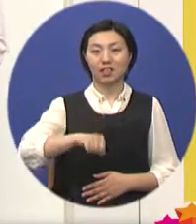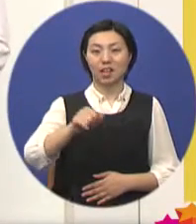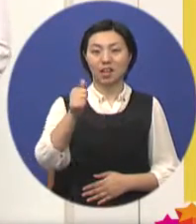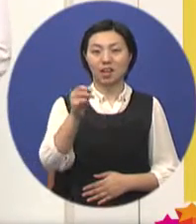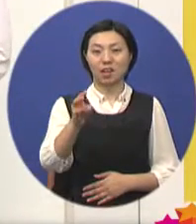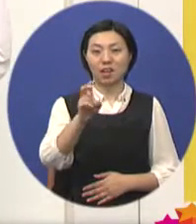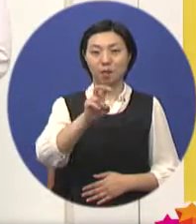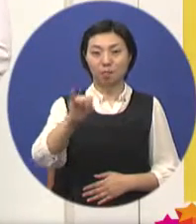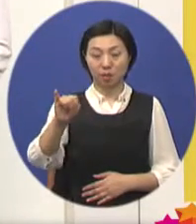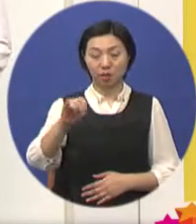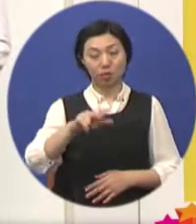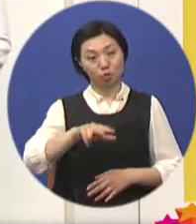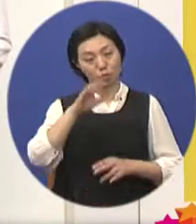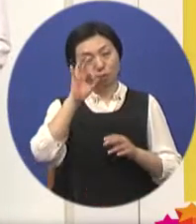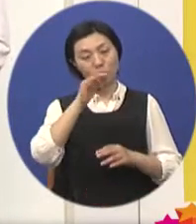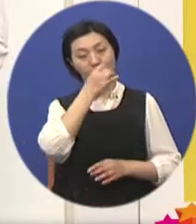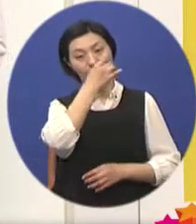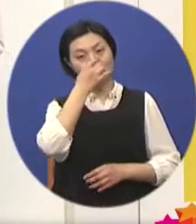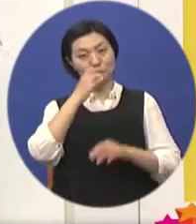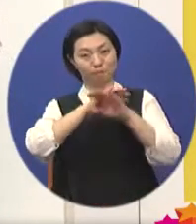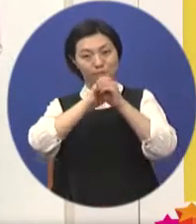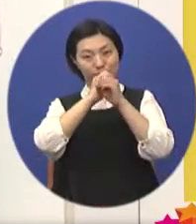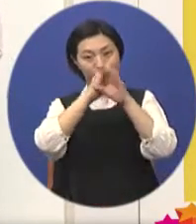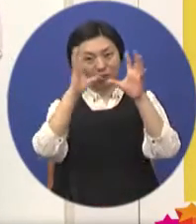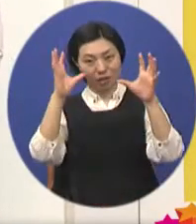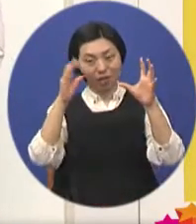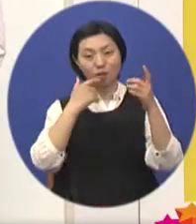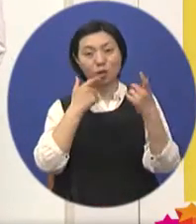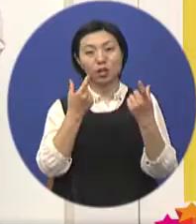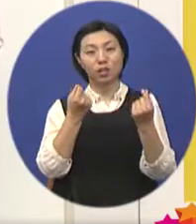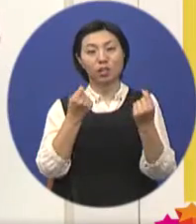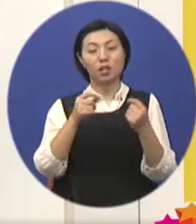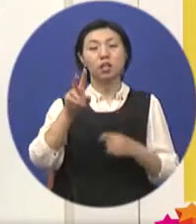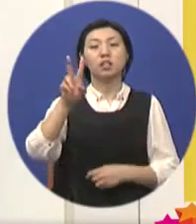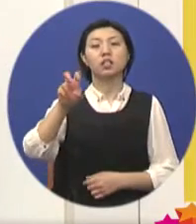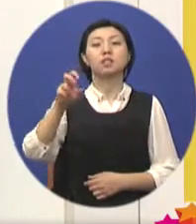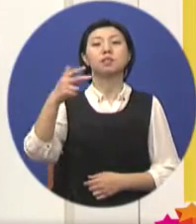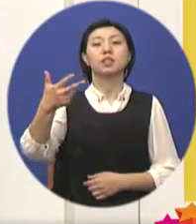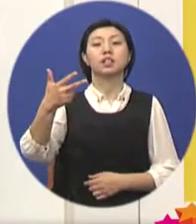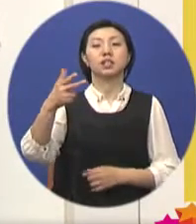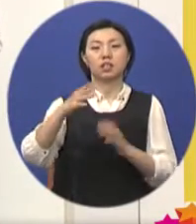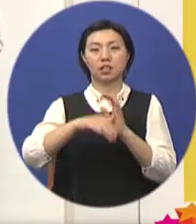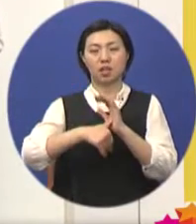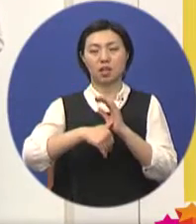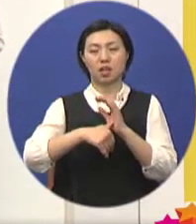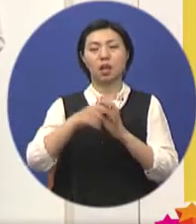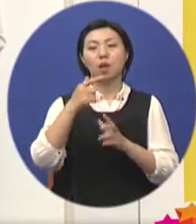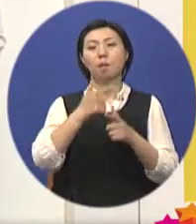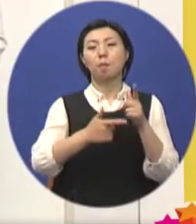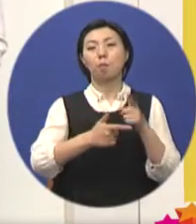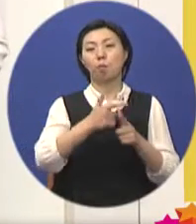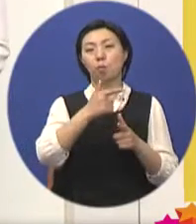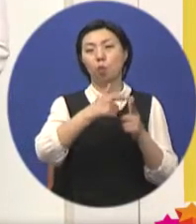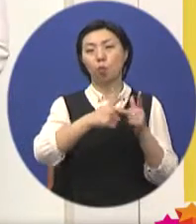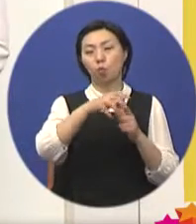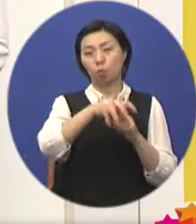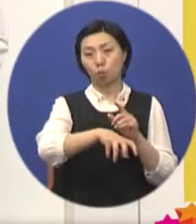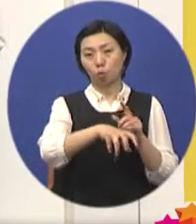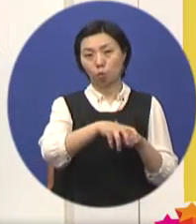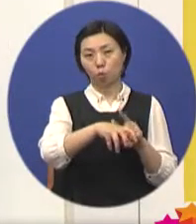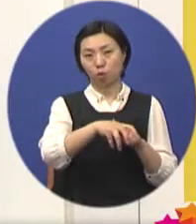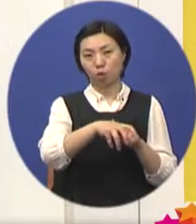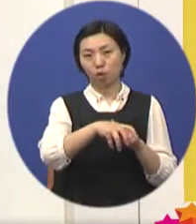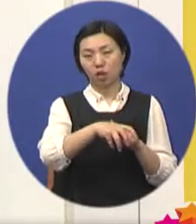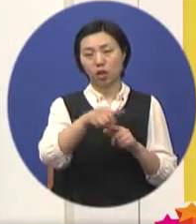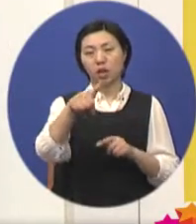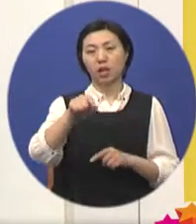이렇게 네. 보니까 더 명랑해 보여요. 네. 저기 29일 날? 27일 날 목포에 가요 톱10 5월 9일 날